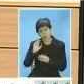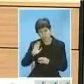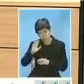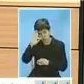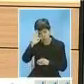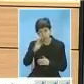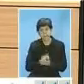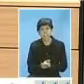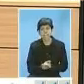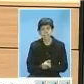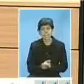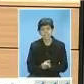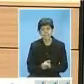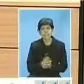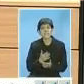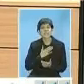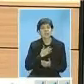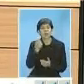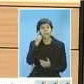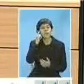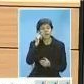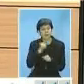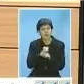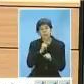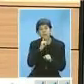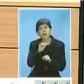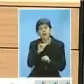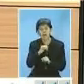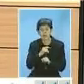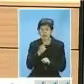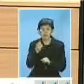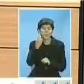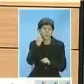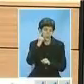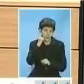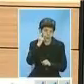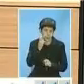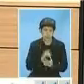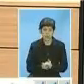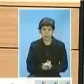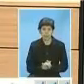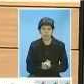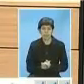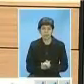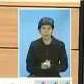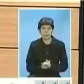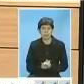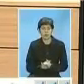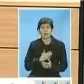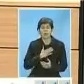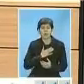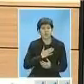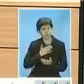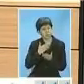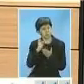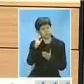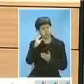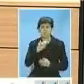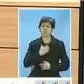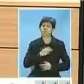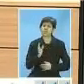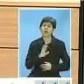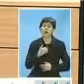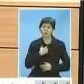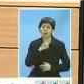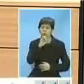ท้วงบังเอิญท่านยังไม่รู้ว่าผมจะพูดเรื่องอะไรแล้วก็ผมไม่ได้มาโฆษณา